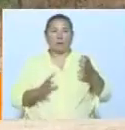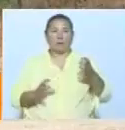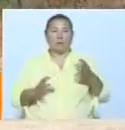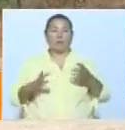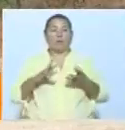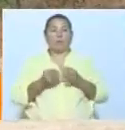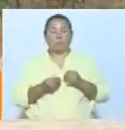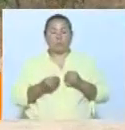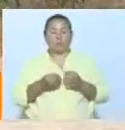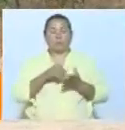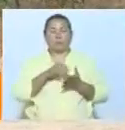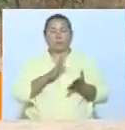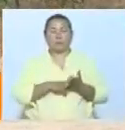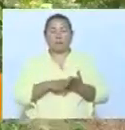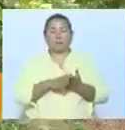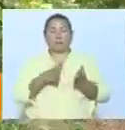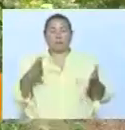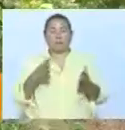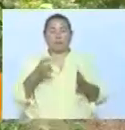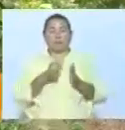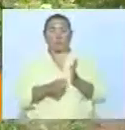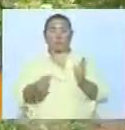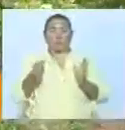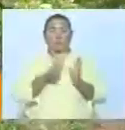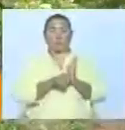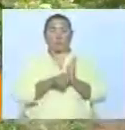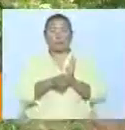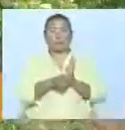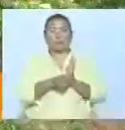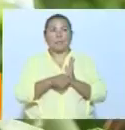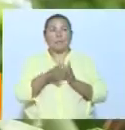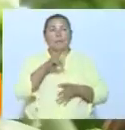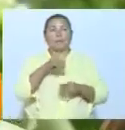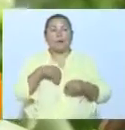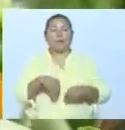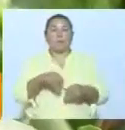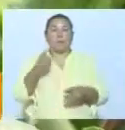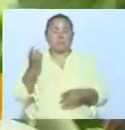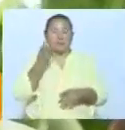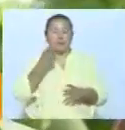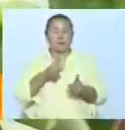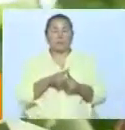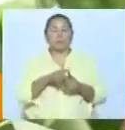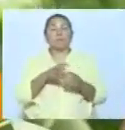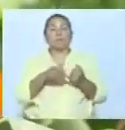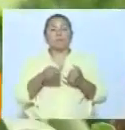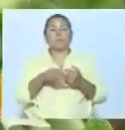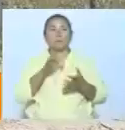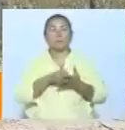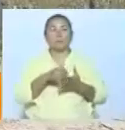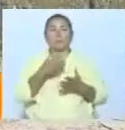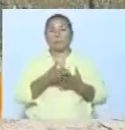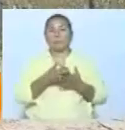караканском районе зарегистрировано свыше 660 крестьянских хозяйств в том числе земледелием занимаются только около